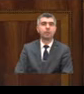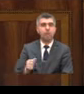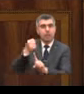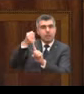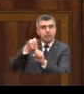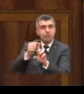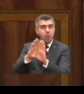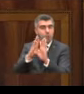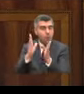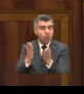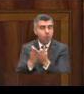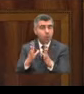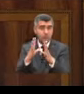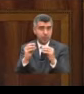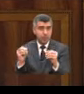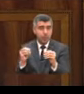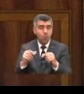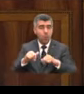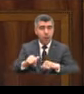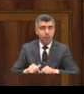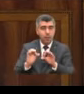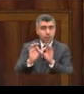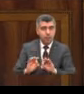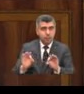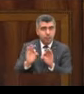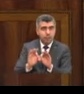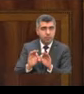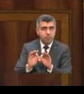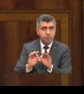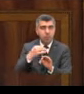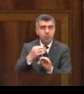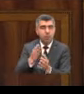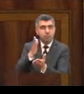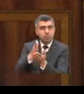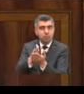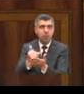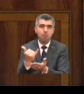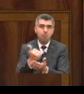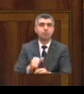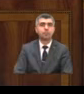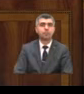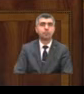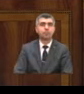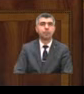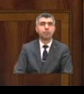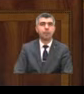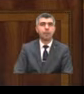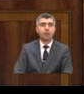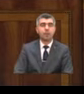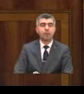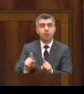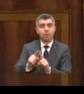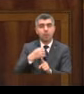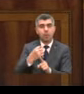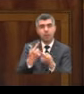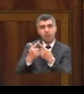هو نقولوا ما كاين والو؟ لا، هذه الوزاره ما كانتش لهذه الوزاره. الانصاف، انصاف. ناكد على بالنسبه للمبادره